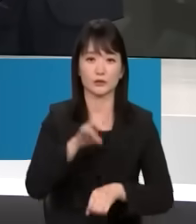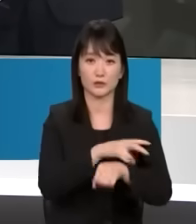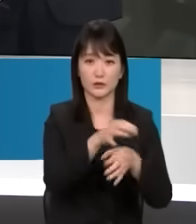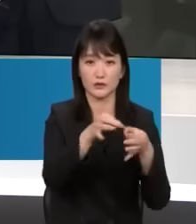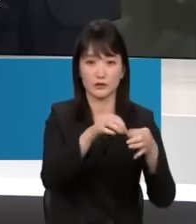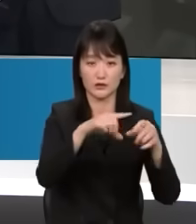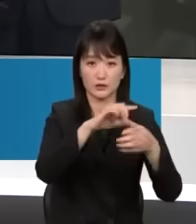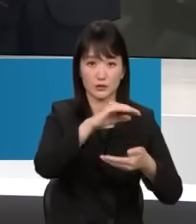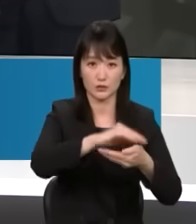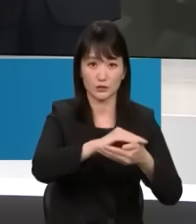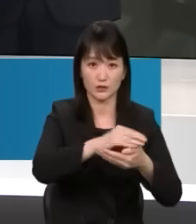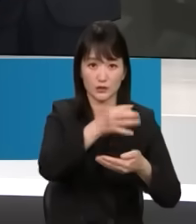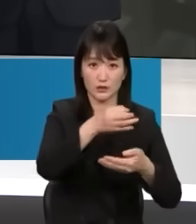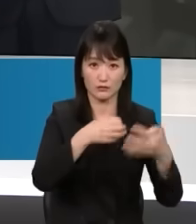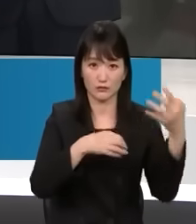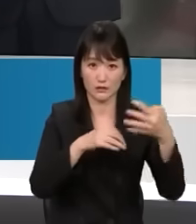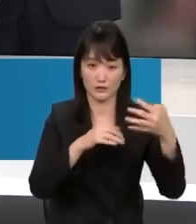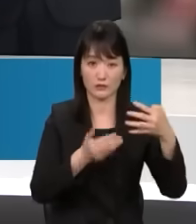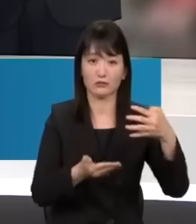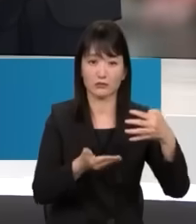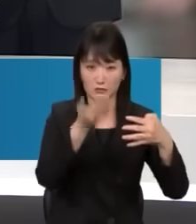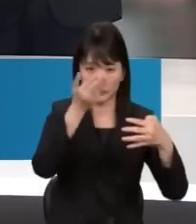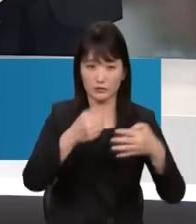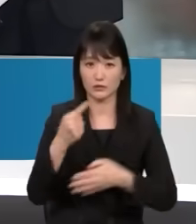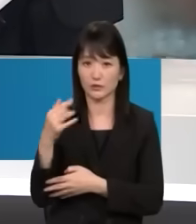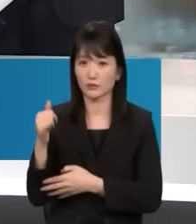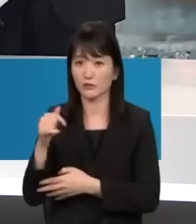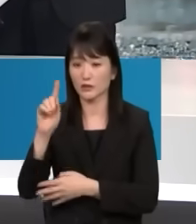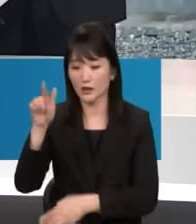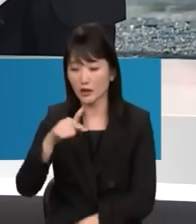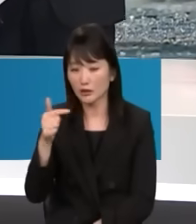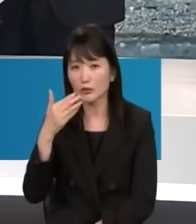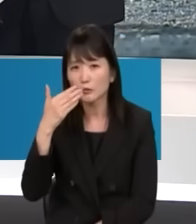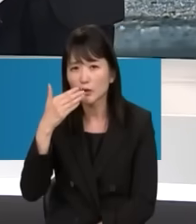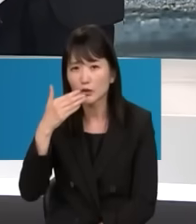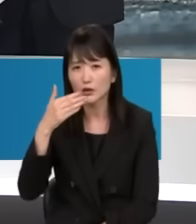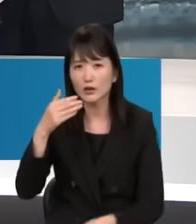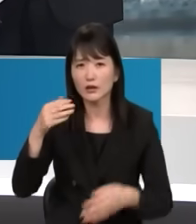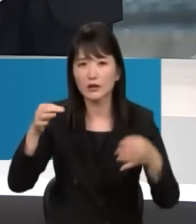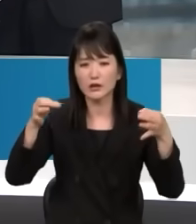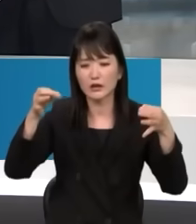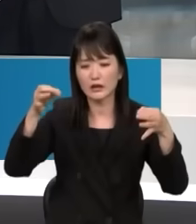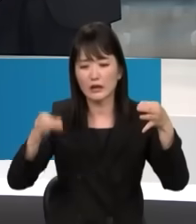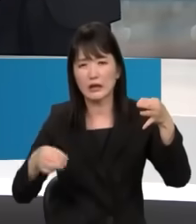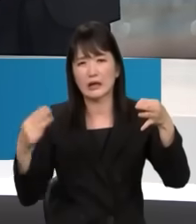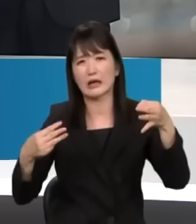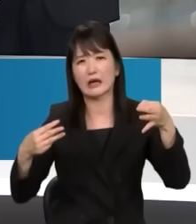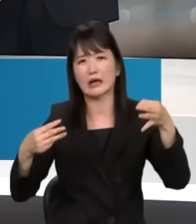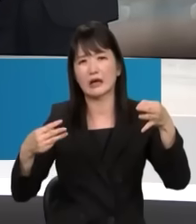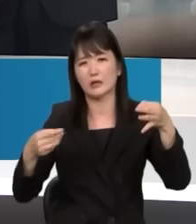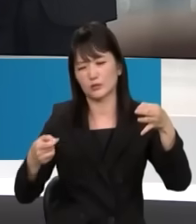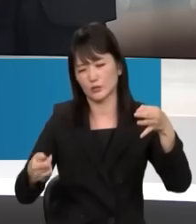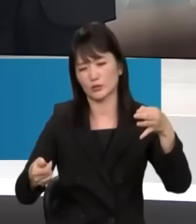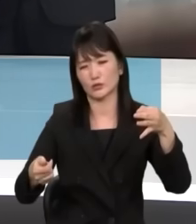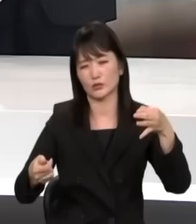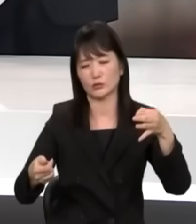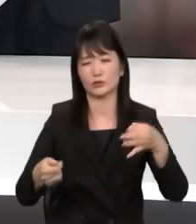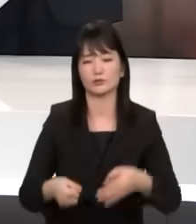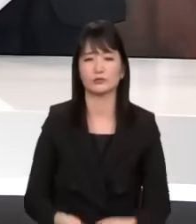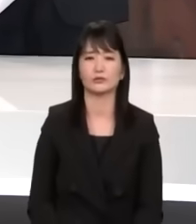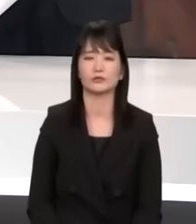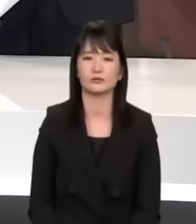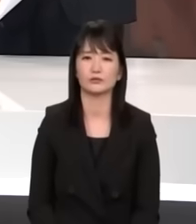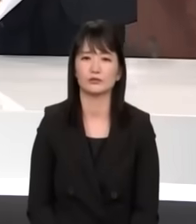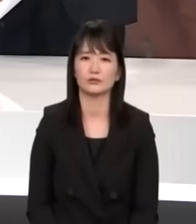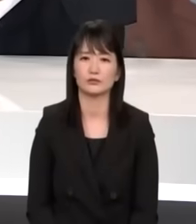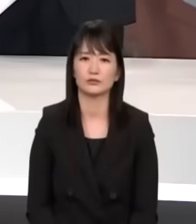도시락 가격도 4천 원을 넘는데 소방관들 한 끼 식사는 이보다도 못한 3천 원 수준에 그치는 경우까지 있다고 합니다. 이은진